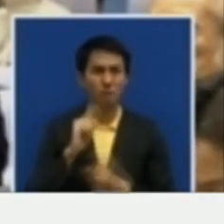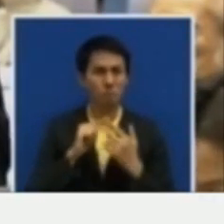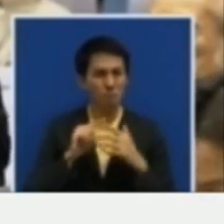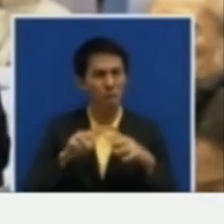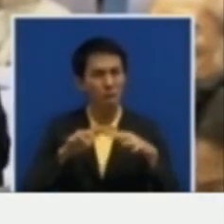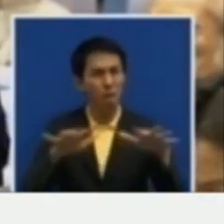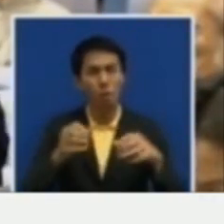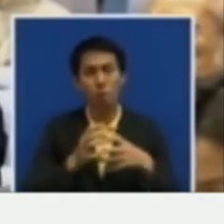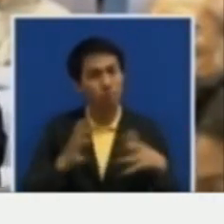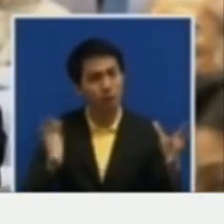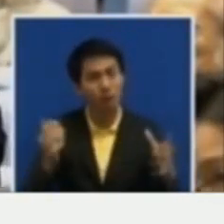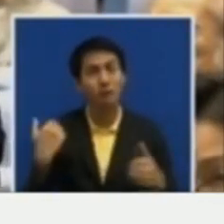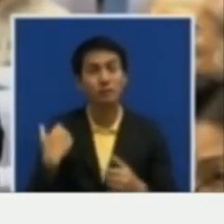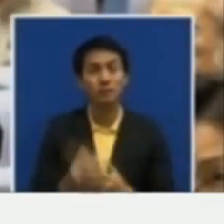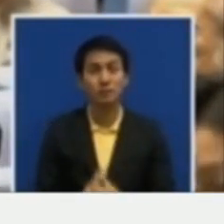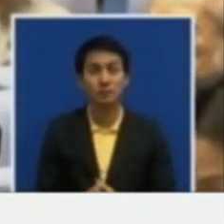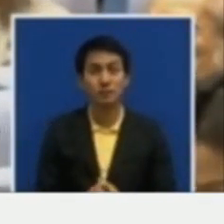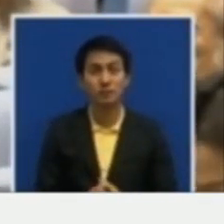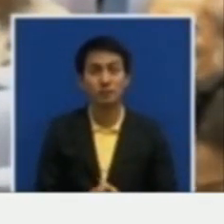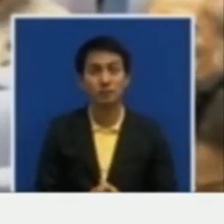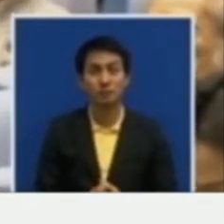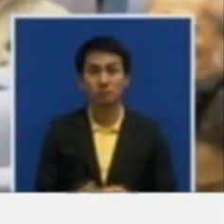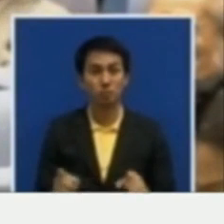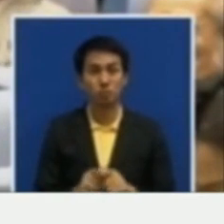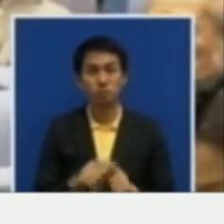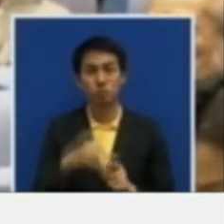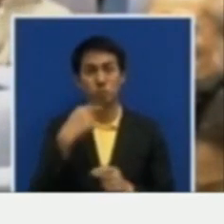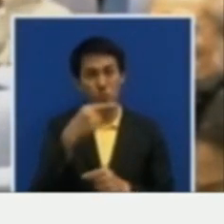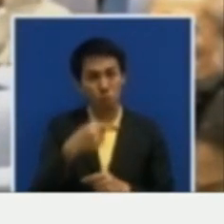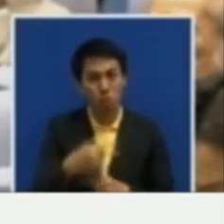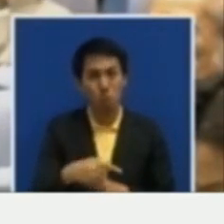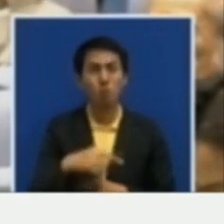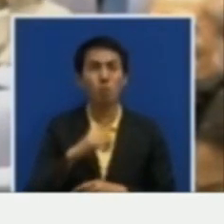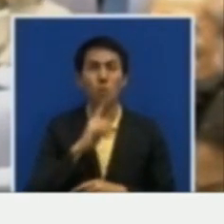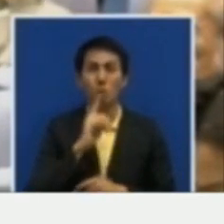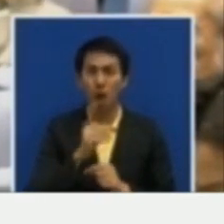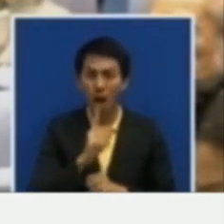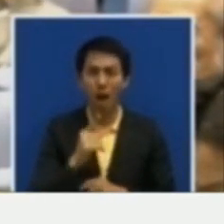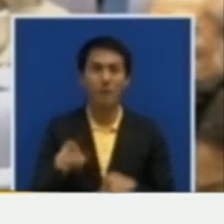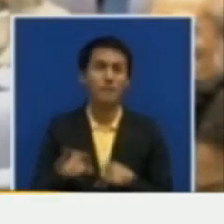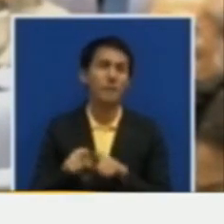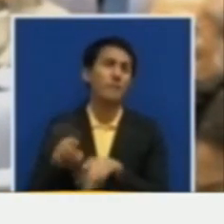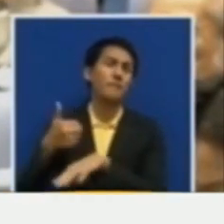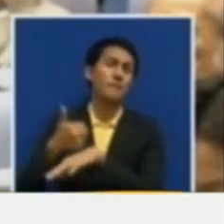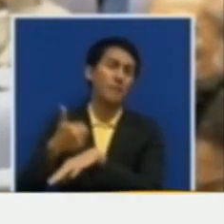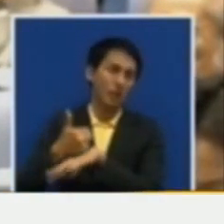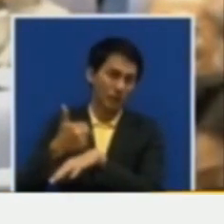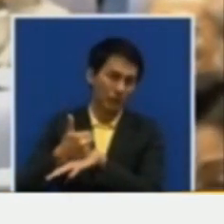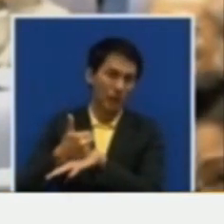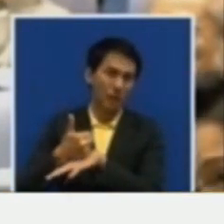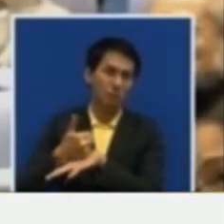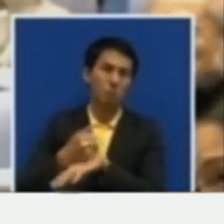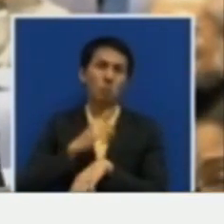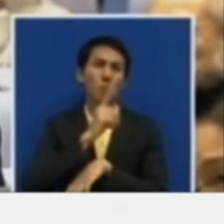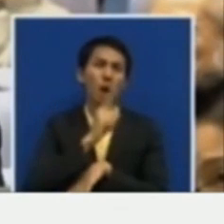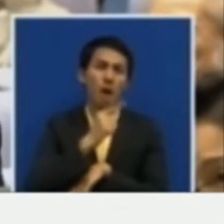ปแบบนี้ค่ะ ก็ชี้แจงไปแบบนี้ว่ามาให้มานั่งดูกันเต็มๆก็พอส่วนคุณภาพของตัวการทำงานอะไรต่างๆเนี่ยเดี๋ยวเอาไว้ก่อน แล้วเดี๋ยวมี ภ